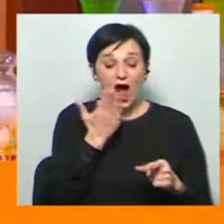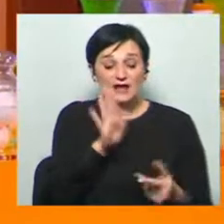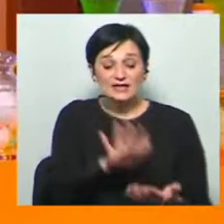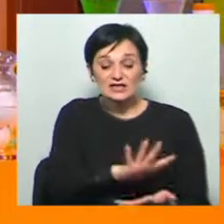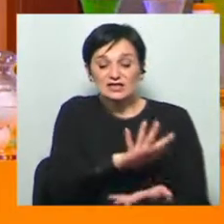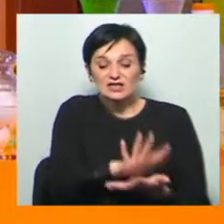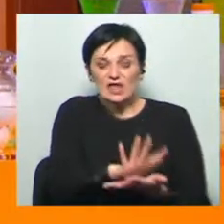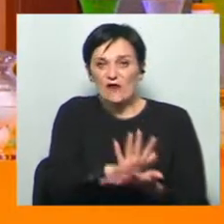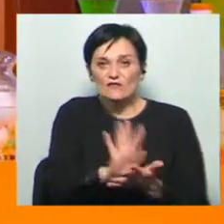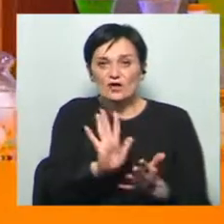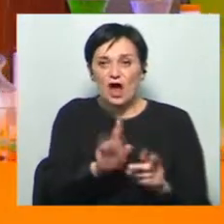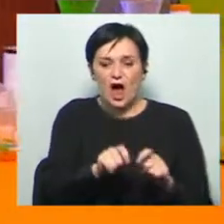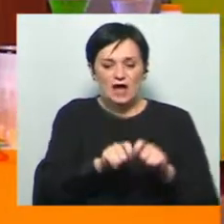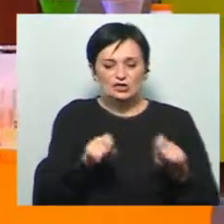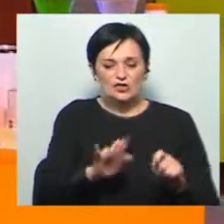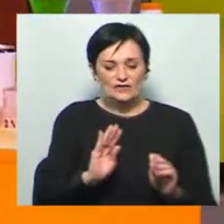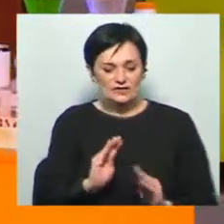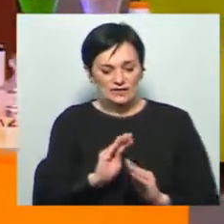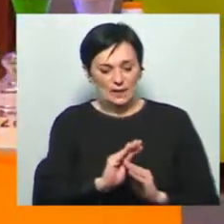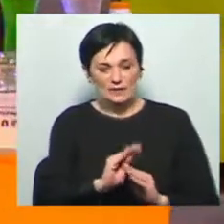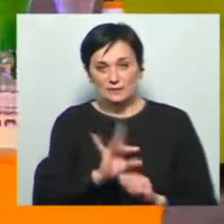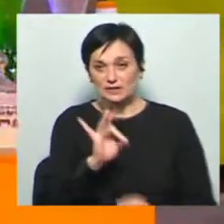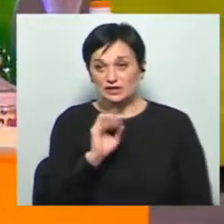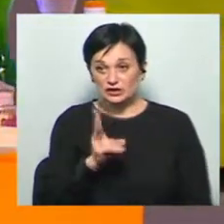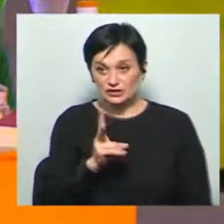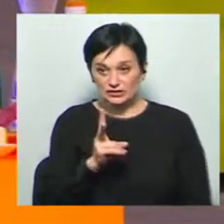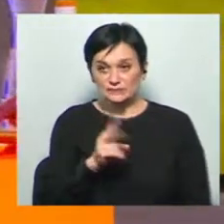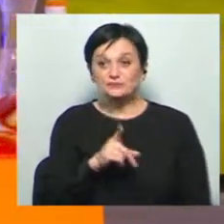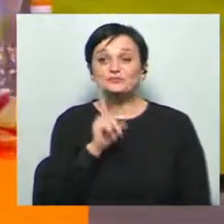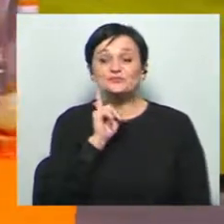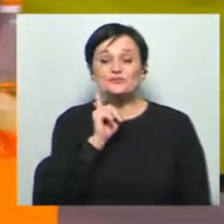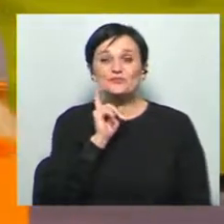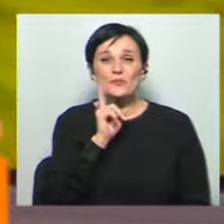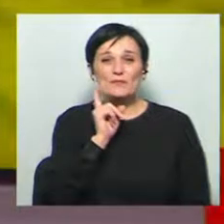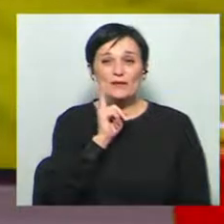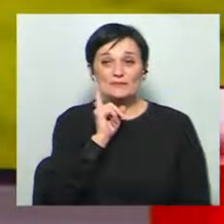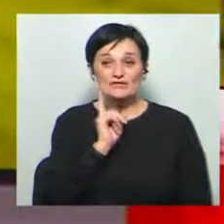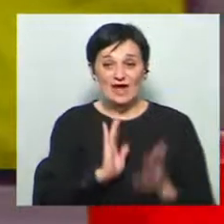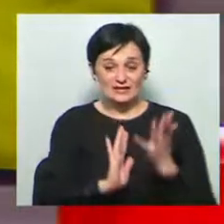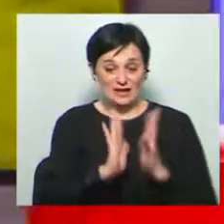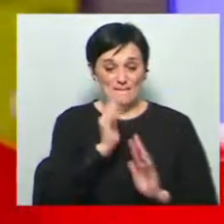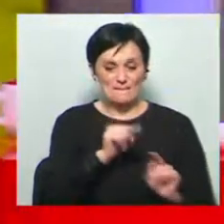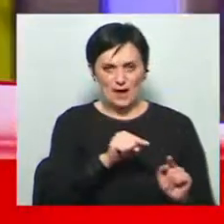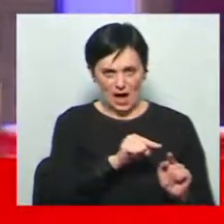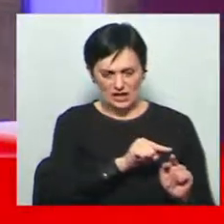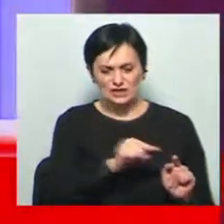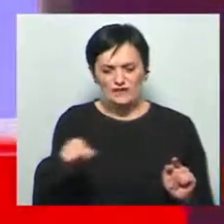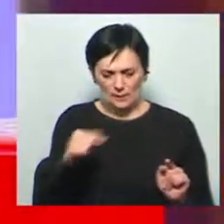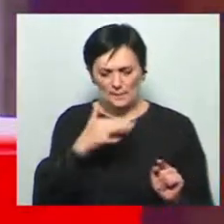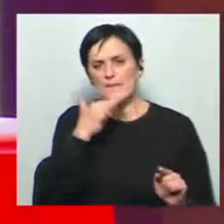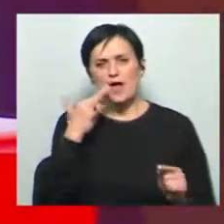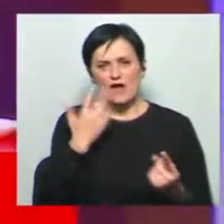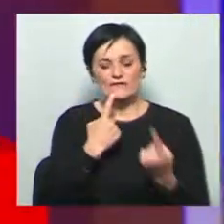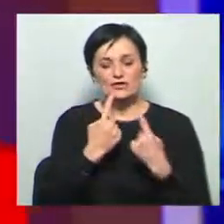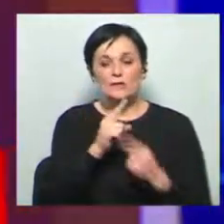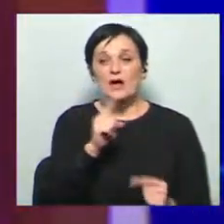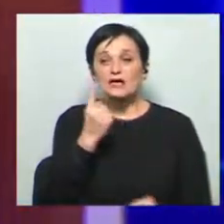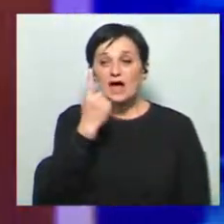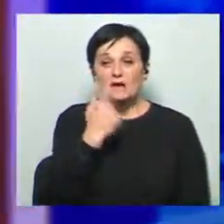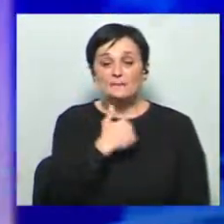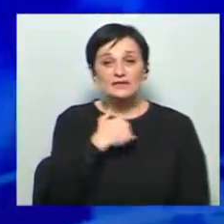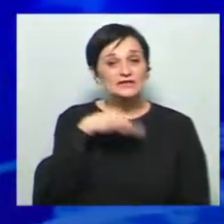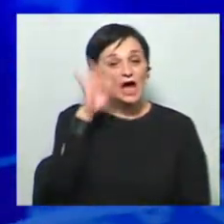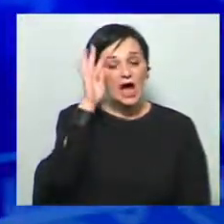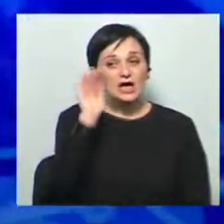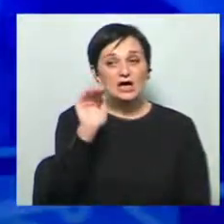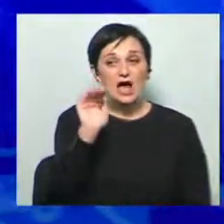დავაბინძურებთ და არ შევქმნით დამატებით რისკებს. შეიძლება ჩვენ გვექნებათ, რომ ამ კვირაში ბევრჯერ ვისაუბროთ, მაგრამ კიდევ ერთი რამ მინდა